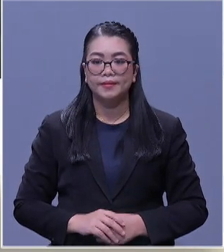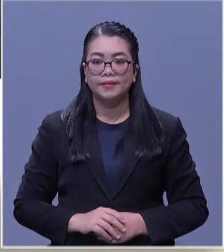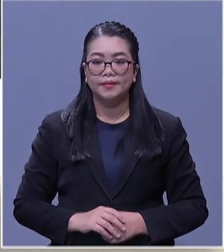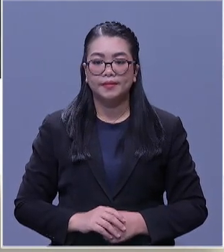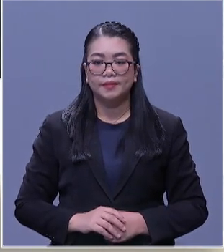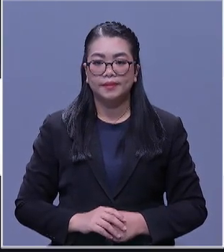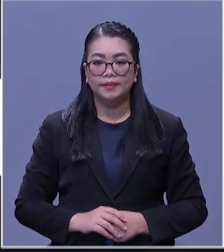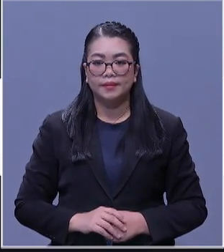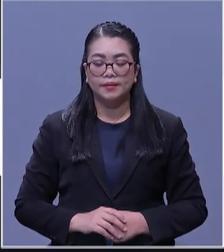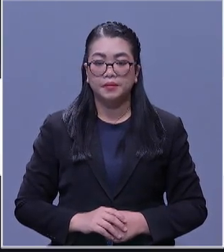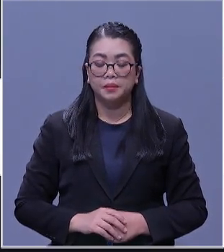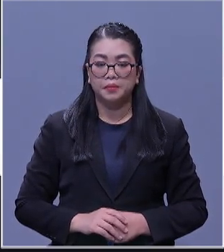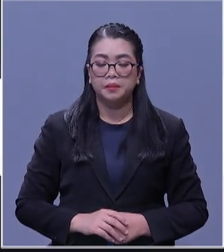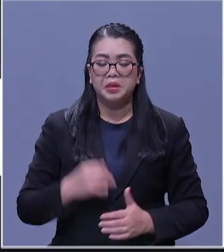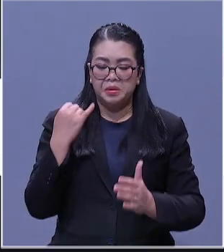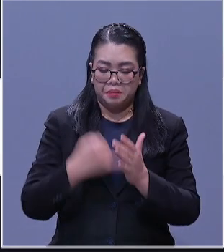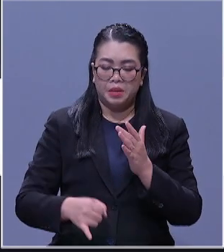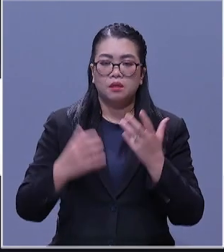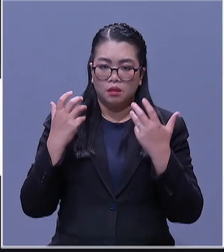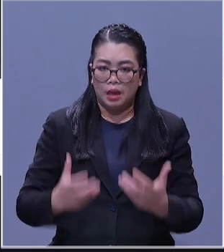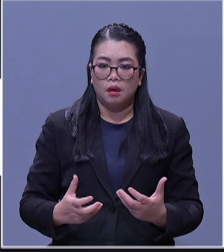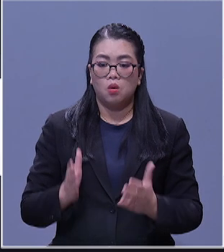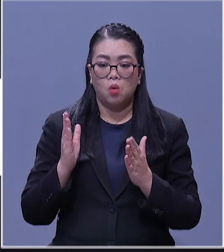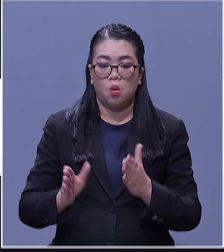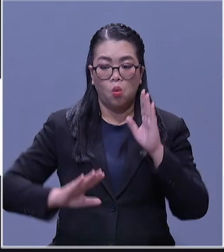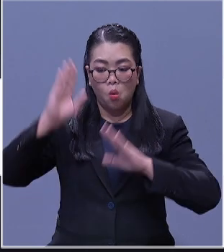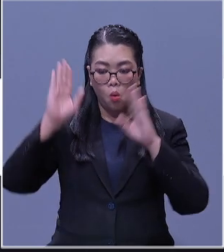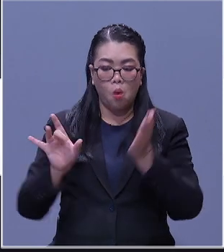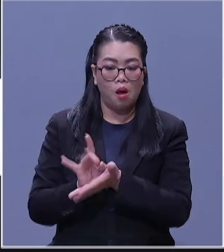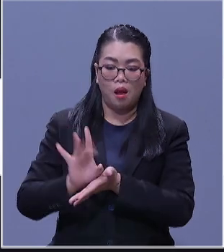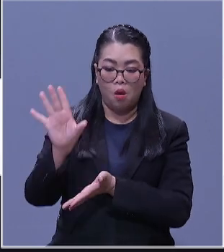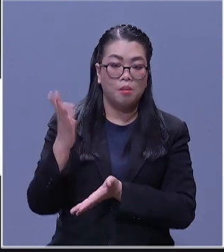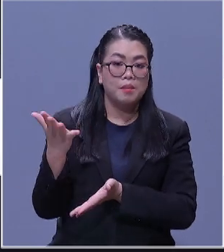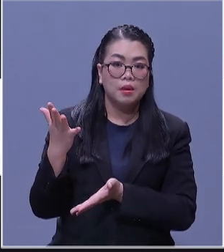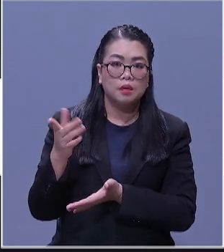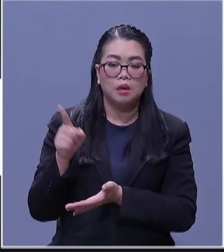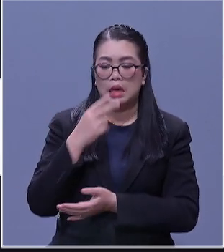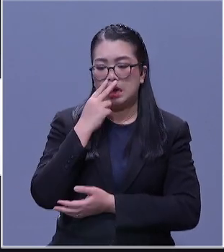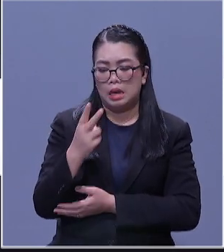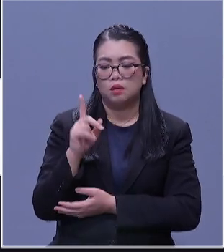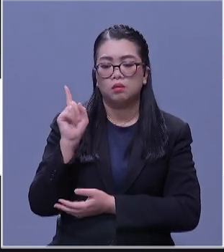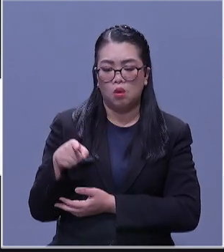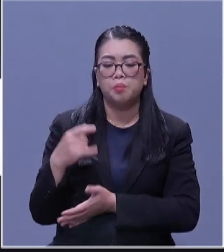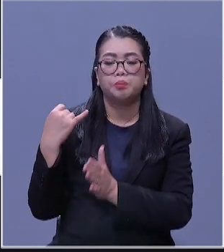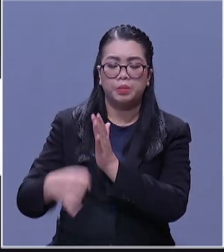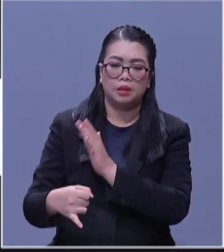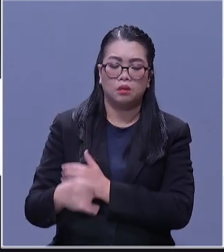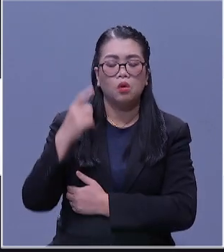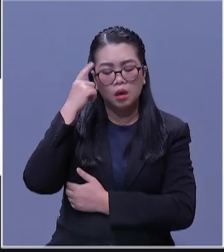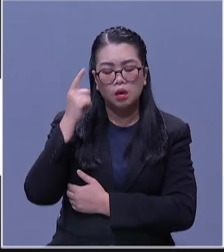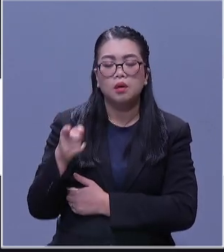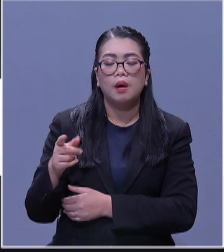ค่ะคือผิดวินัยร้ายแรงเนี่ยแม้กระทั่งคนที่ไม่ได้โหวตขับออกอ่ะเค้าก็เห็นควรด้วยว่าผิดนะฮะ